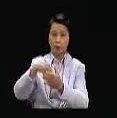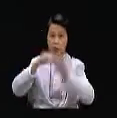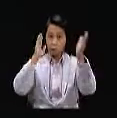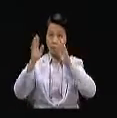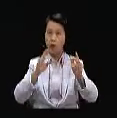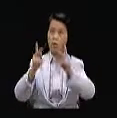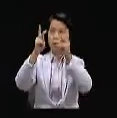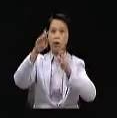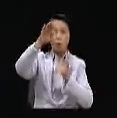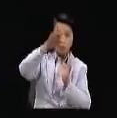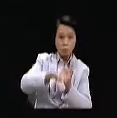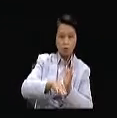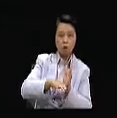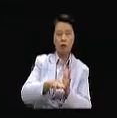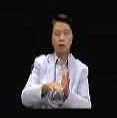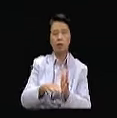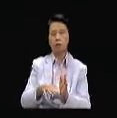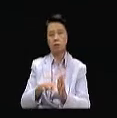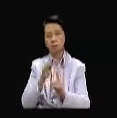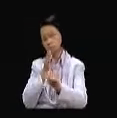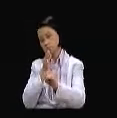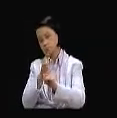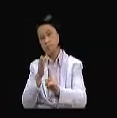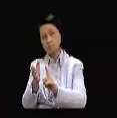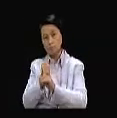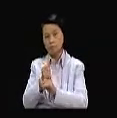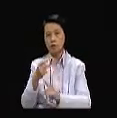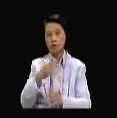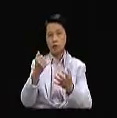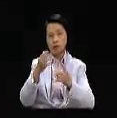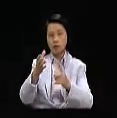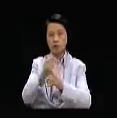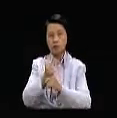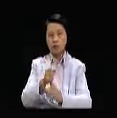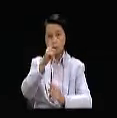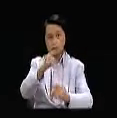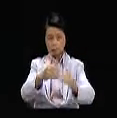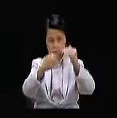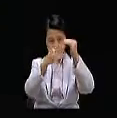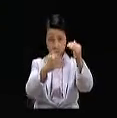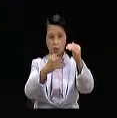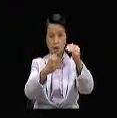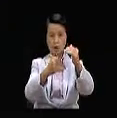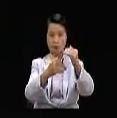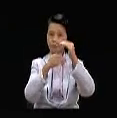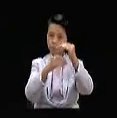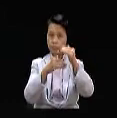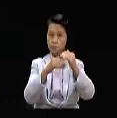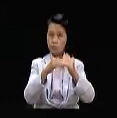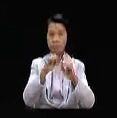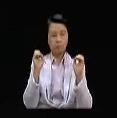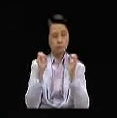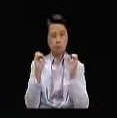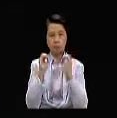mencapai sasaran misalnya kita not as capai satu tahap tidak